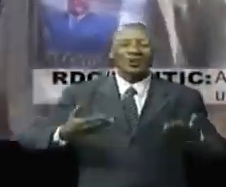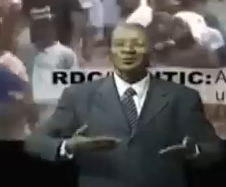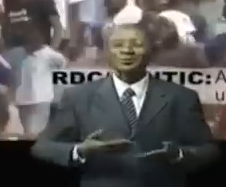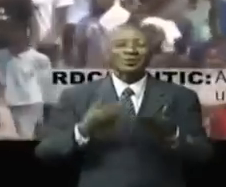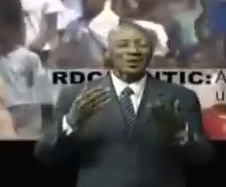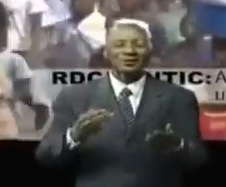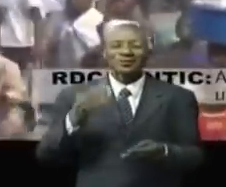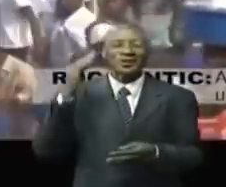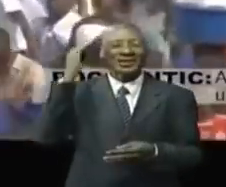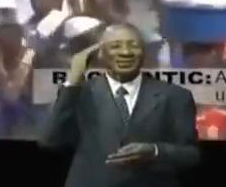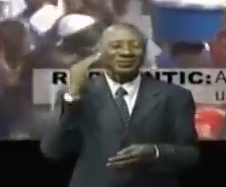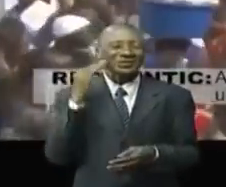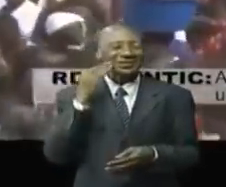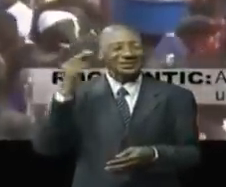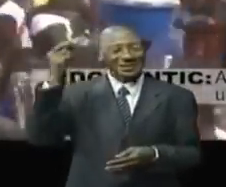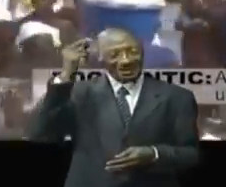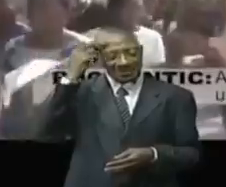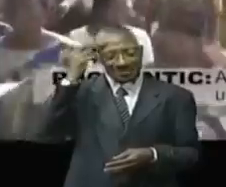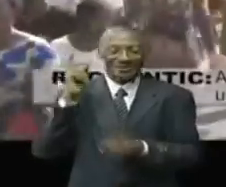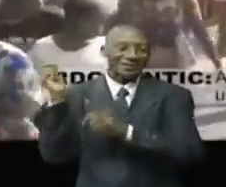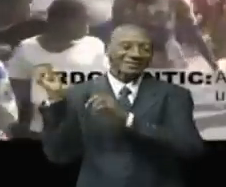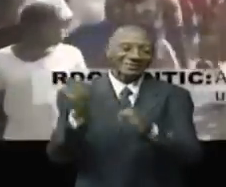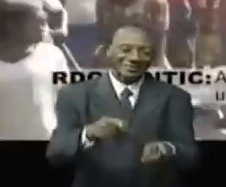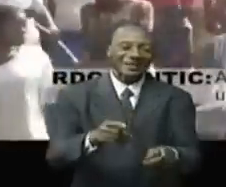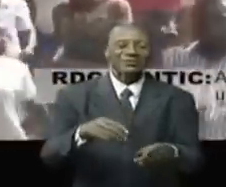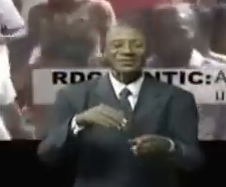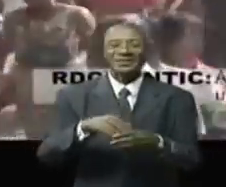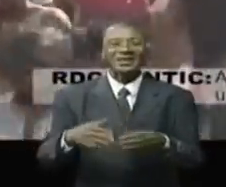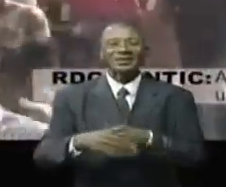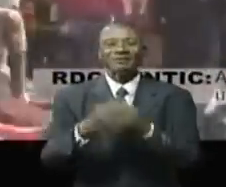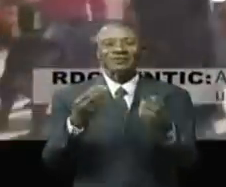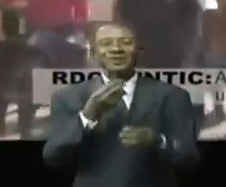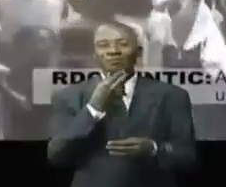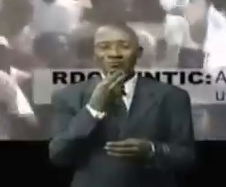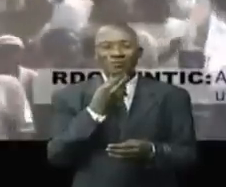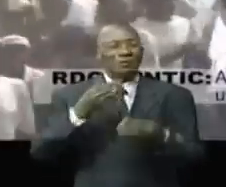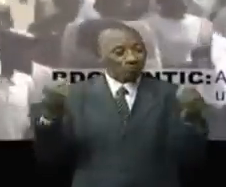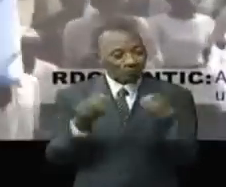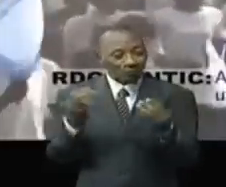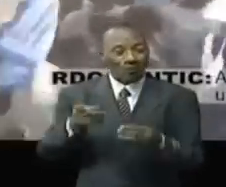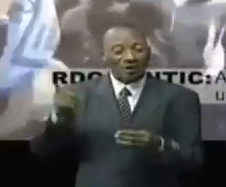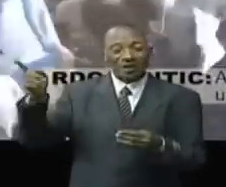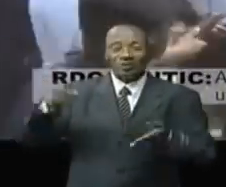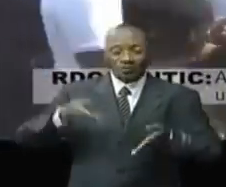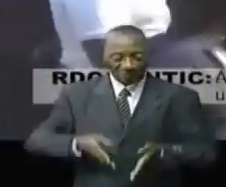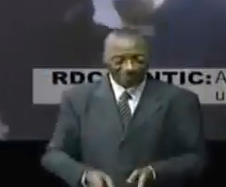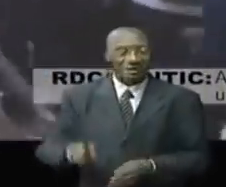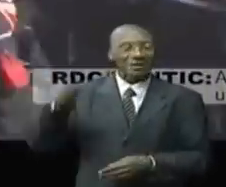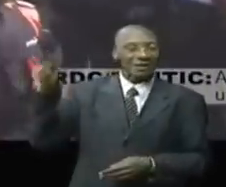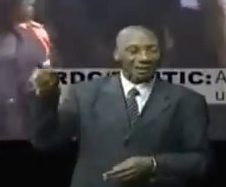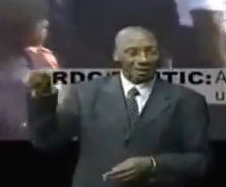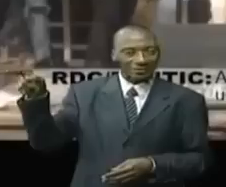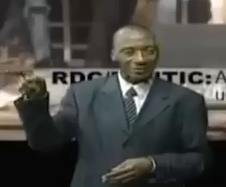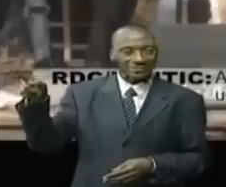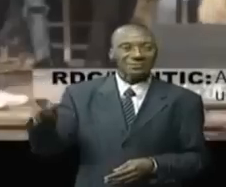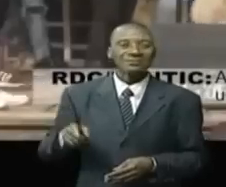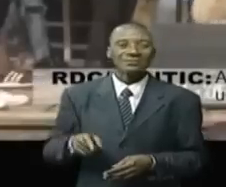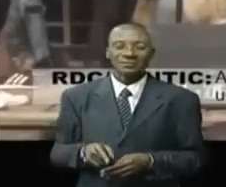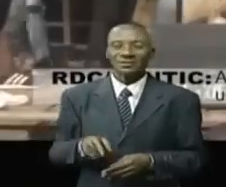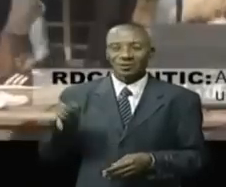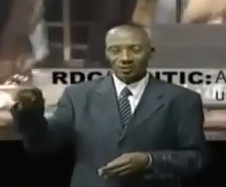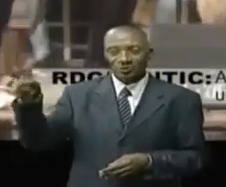appelle Mutoto wa Simba ni Simba. Attendez, le fils du lion est un lion à l'image de Kibasa Maliba les pères